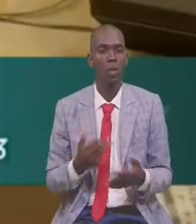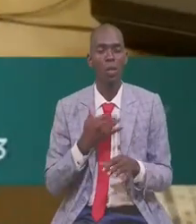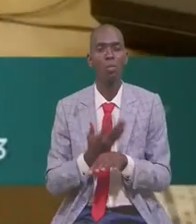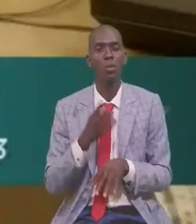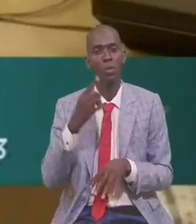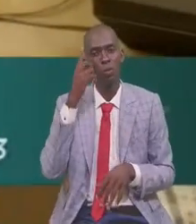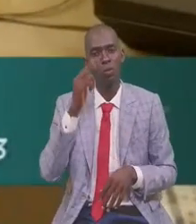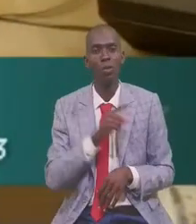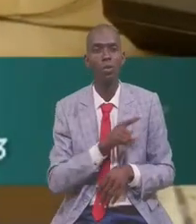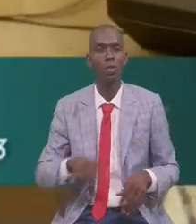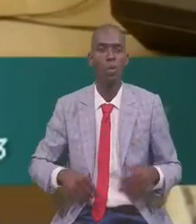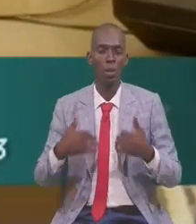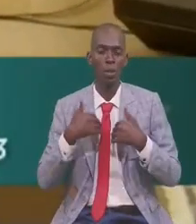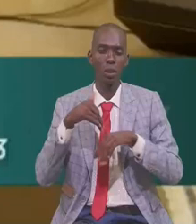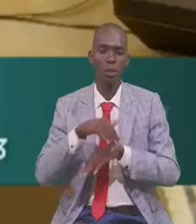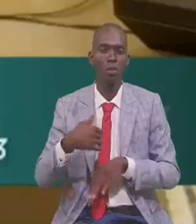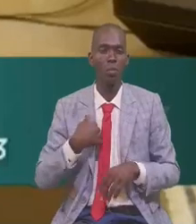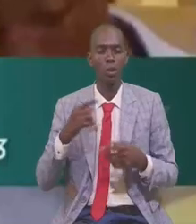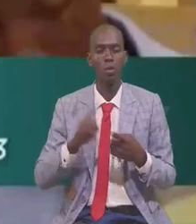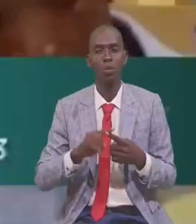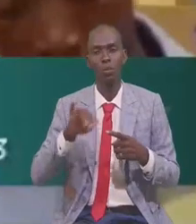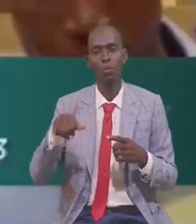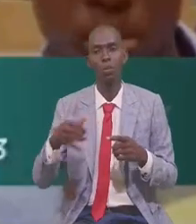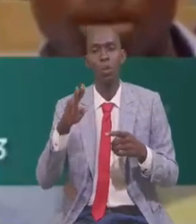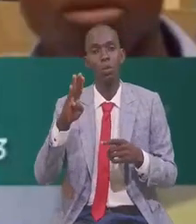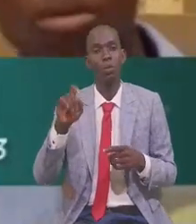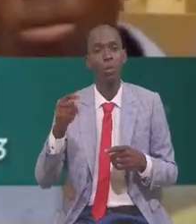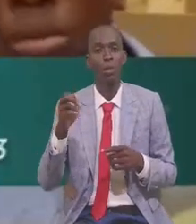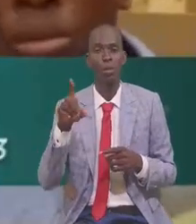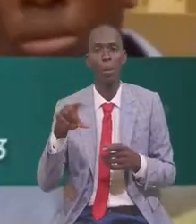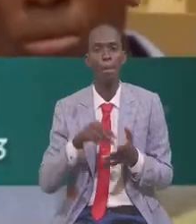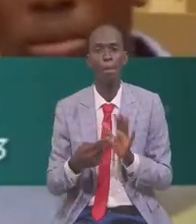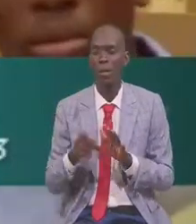Bethel. Ça veut dire quoi? Toi,